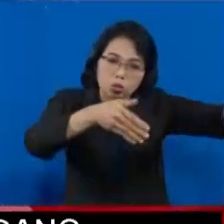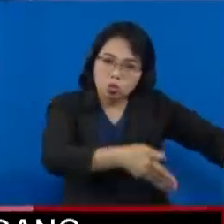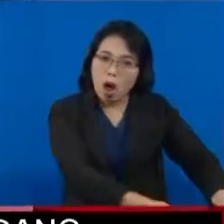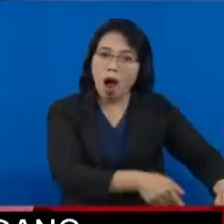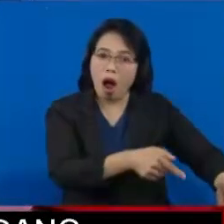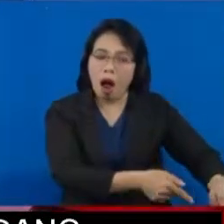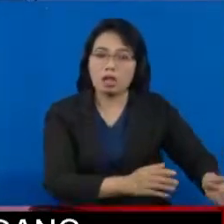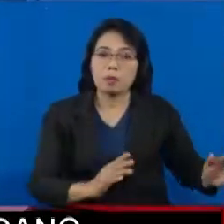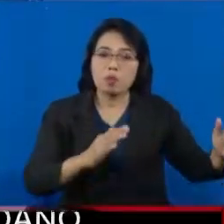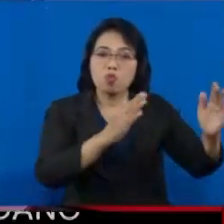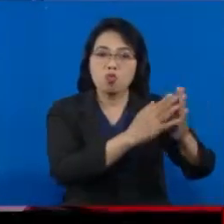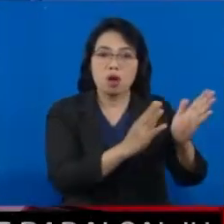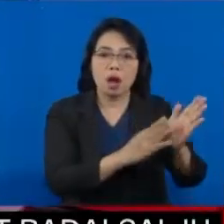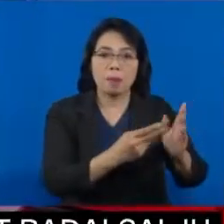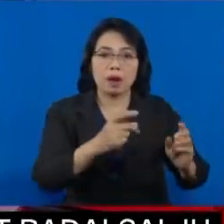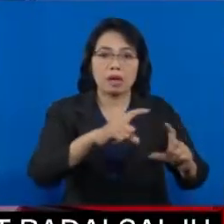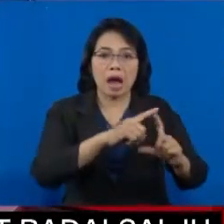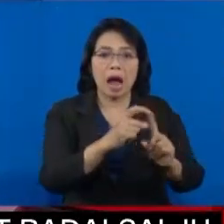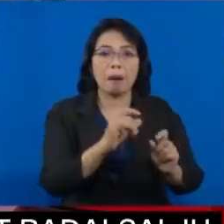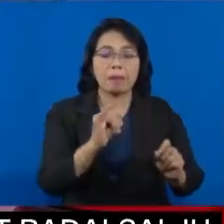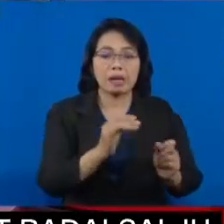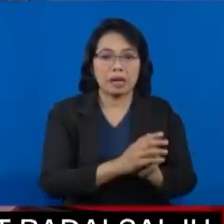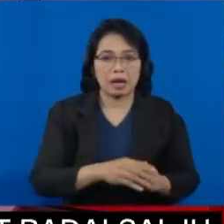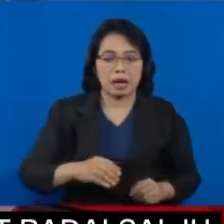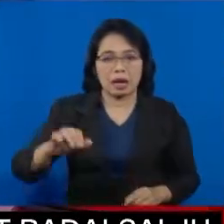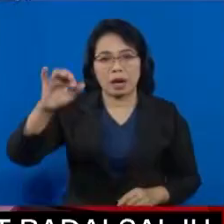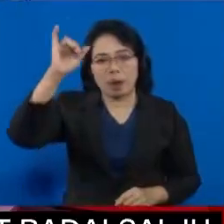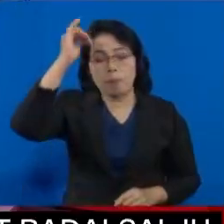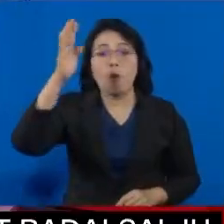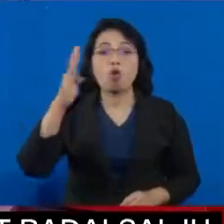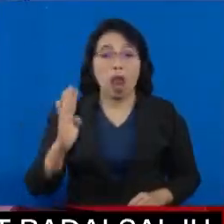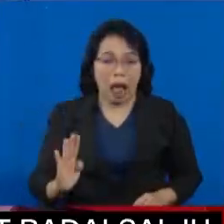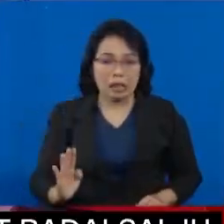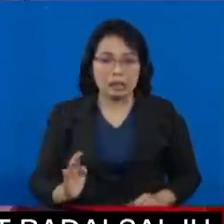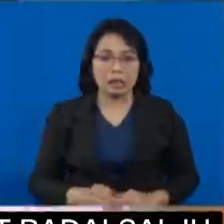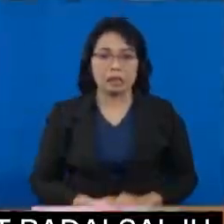wisata pegunungan Merapi Merbabu Boyolali saat tengah berhenti di pinggir jalan.